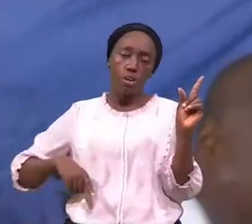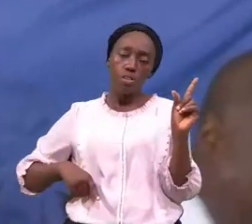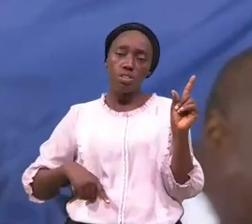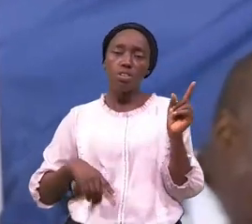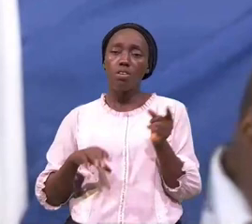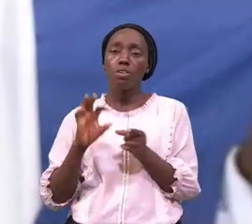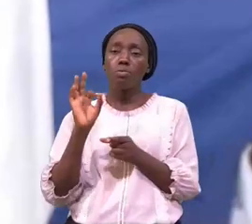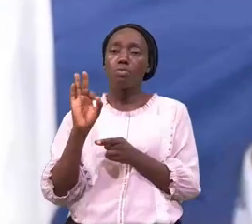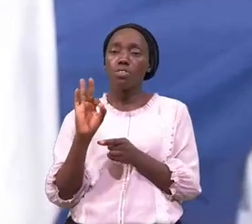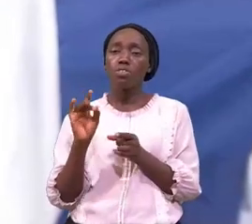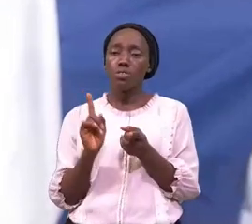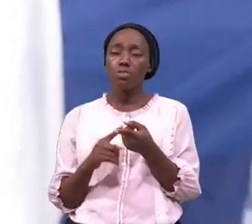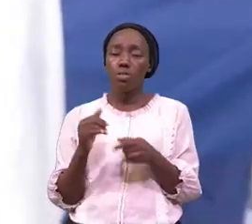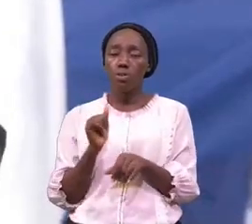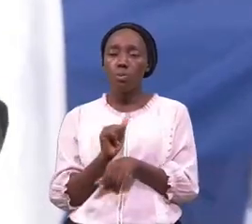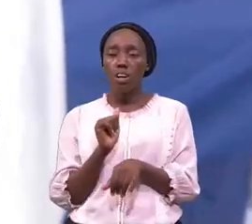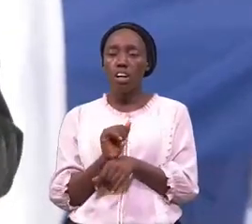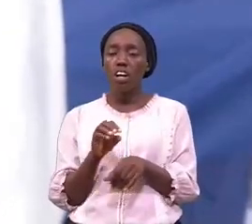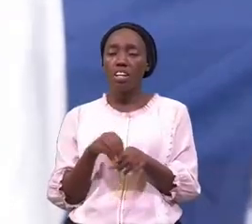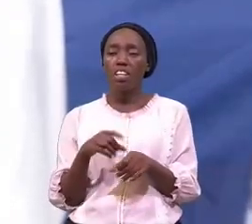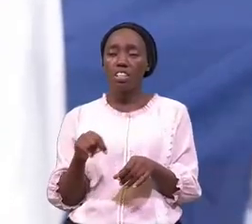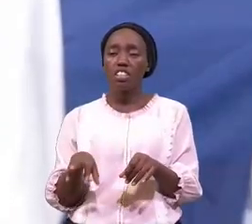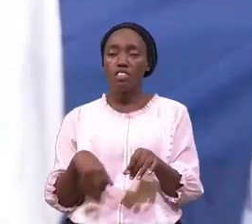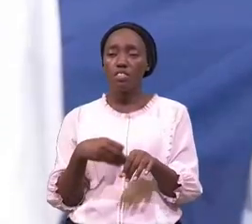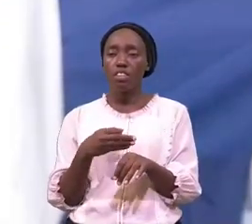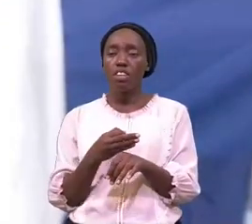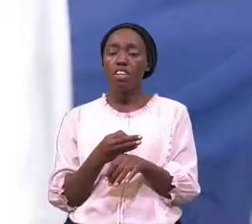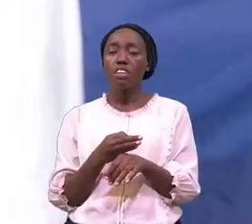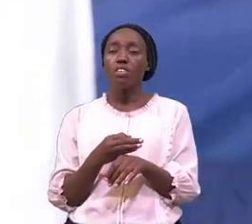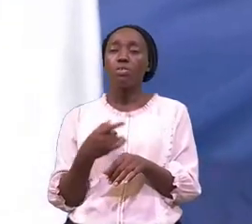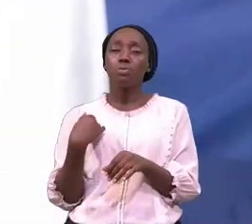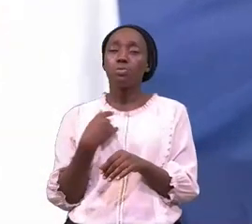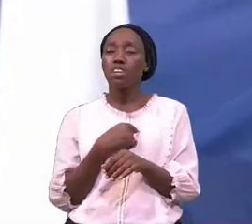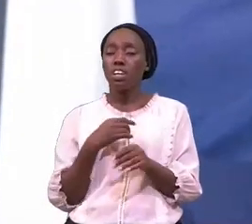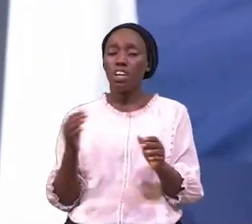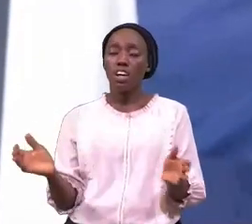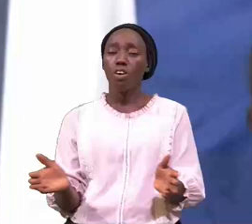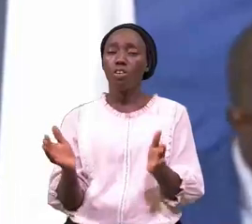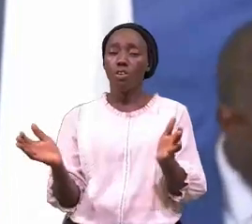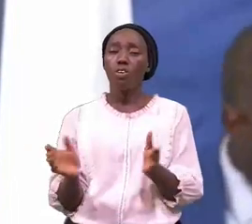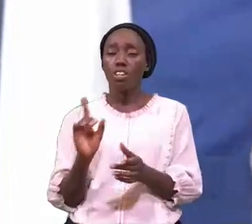Nous prêchons aux ouvriers dans la vigne. Nous les convaincons.